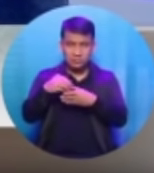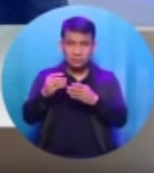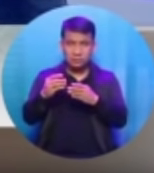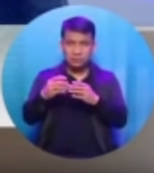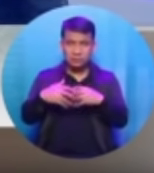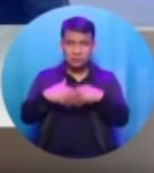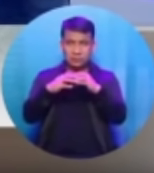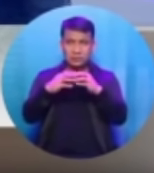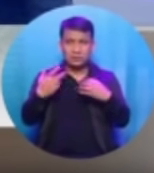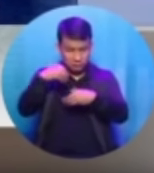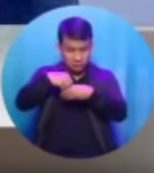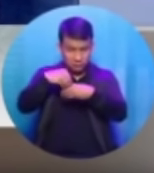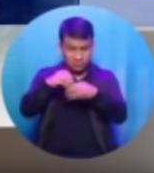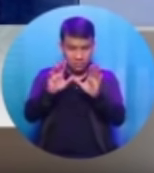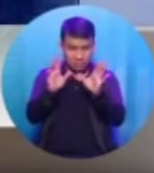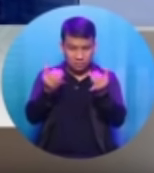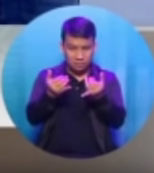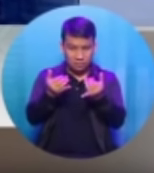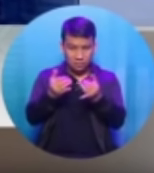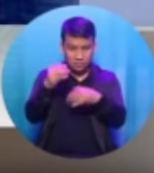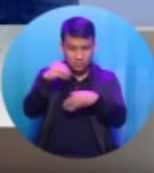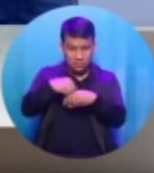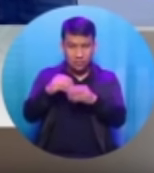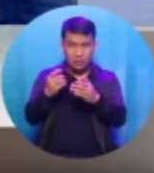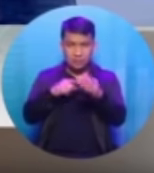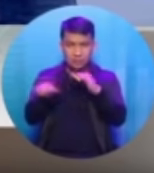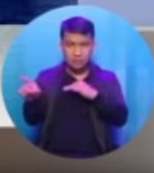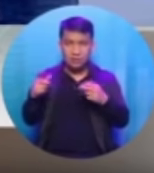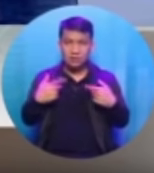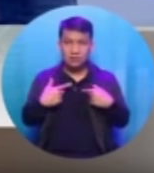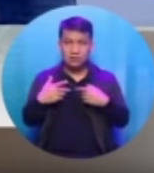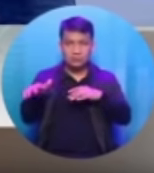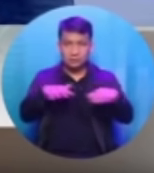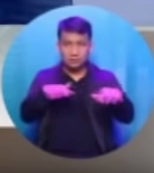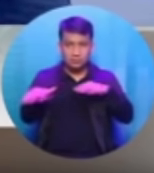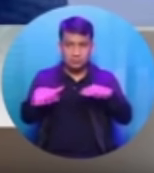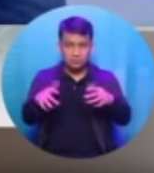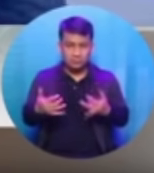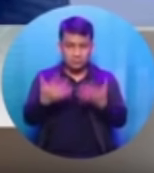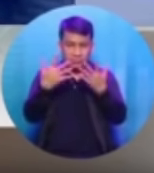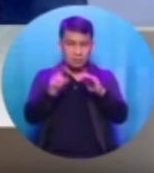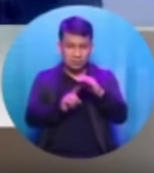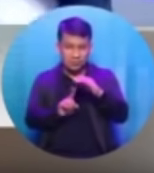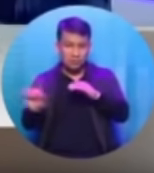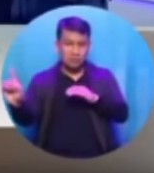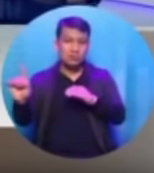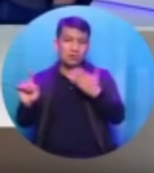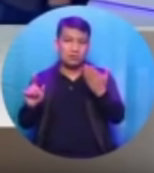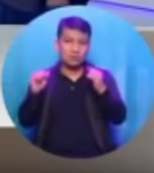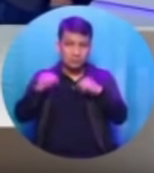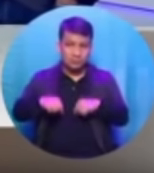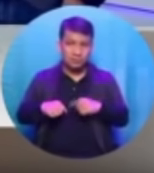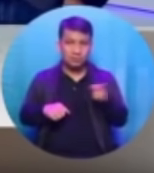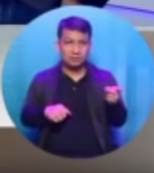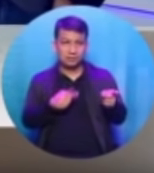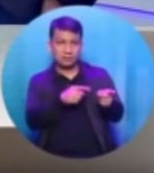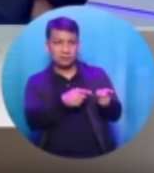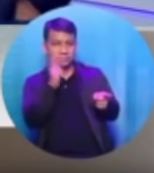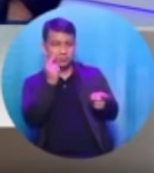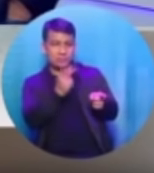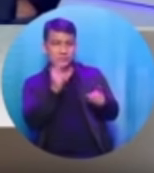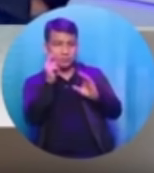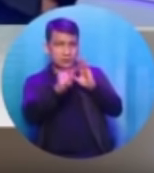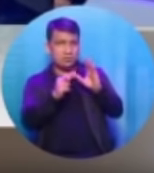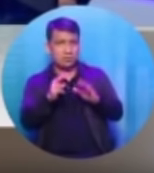ng bodega, there should be an exit na para kung nagkaroon ng emergency, earthquake o sunog, pwedeng takbuhan ng mga manggagawa. In this case, nanonood